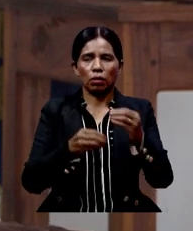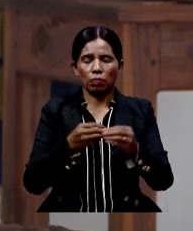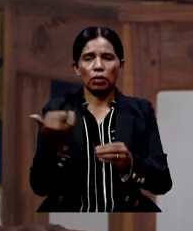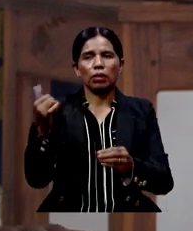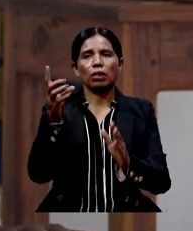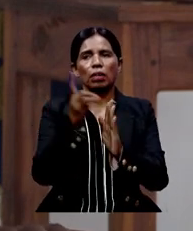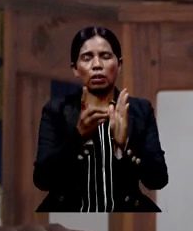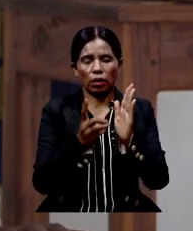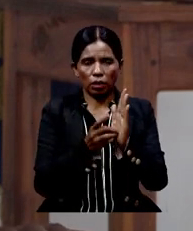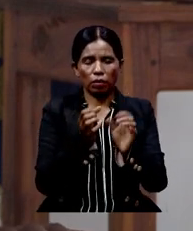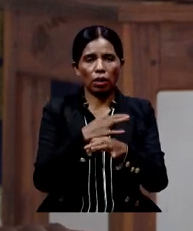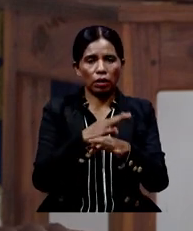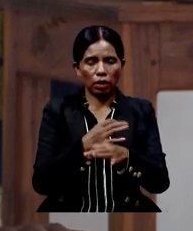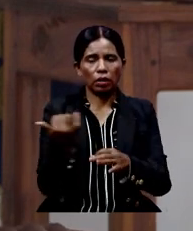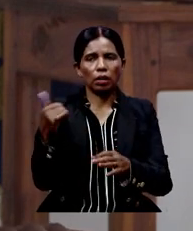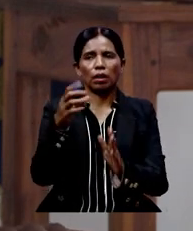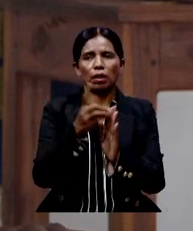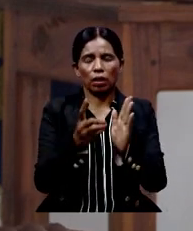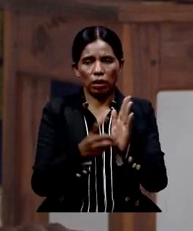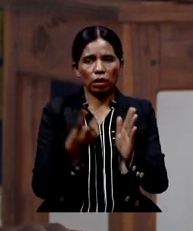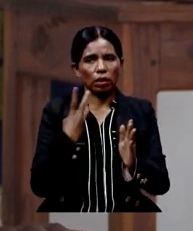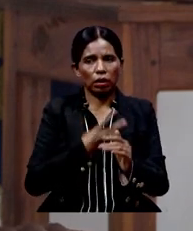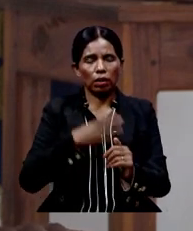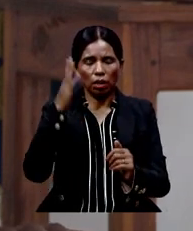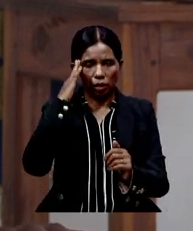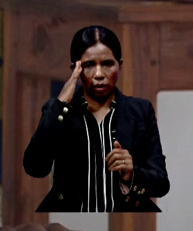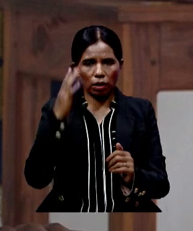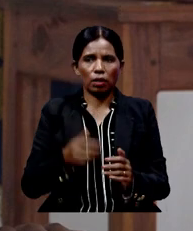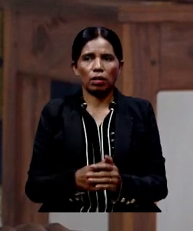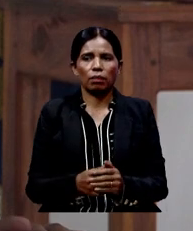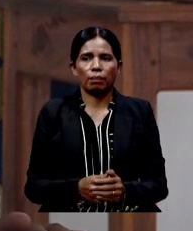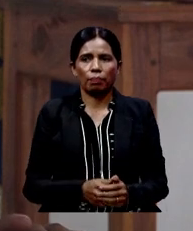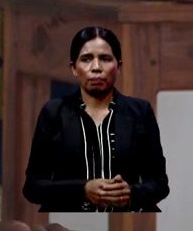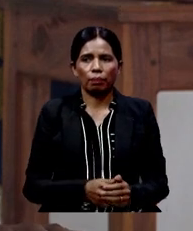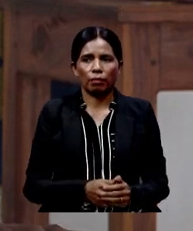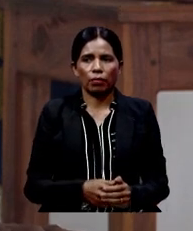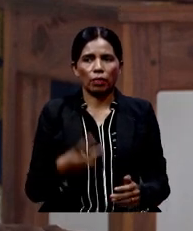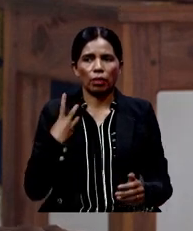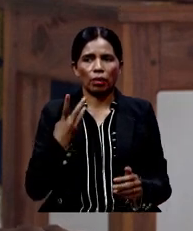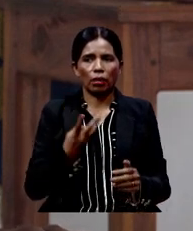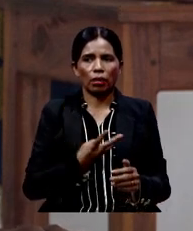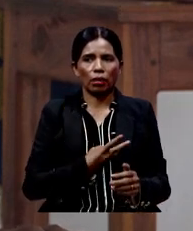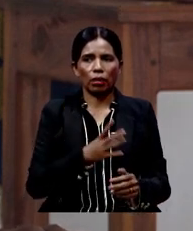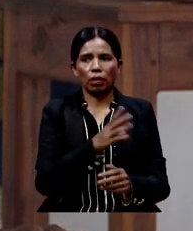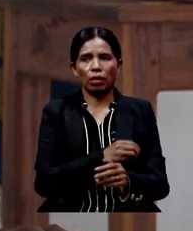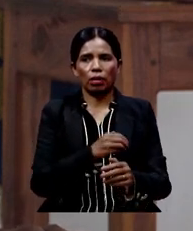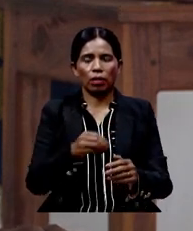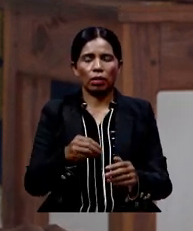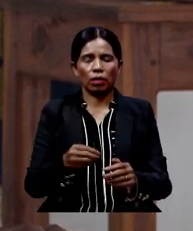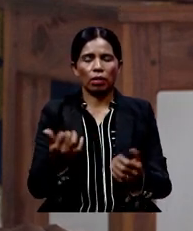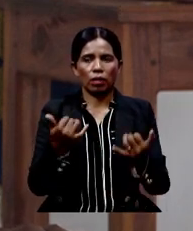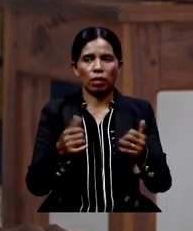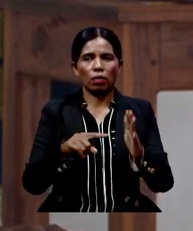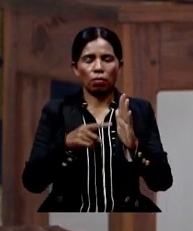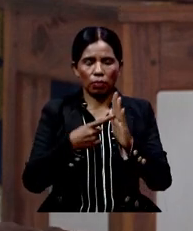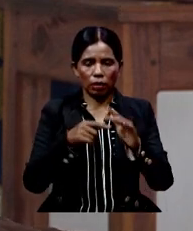dadus nebe mak ita hatene kata itania diga reseta saportil pendente ida nene hahu